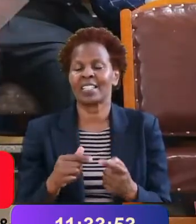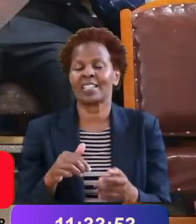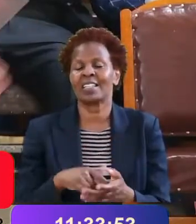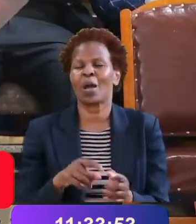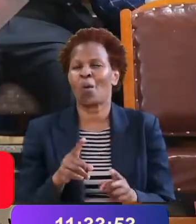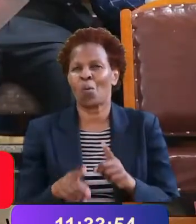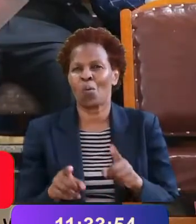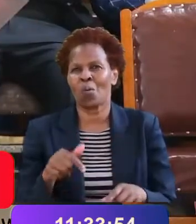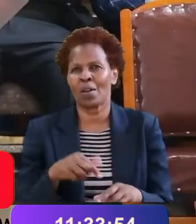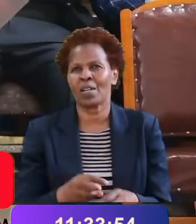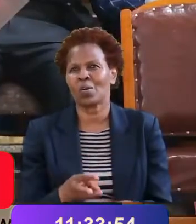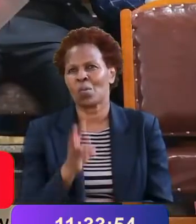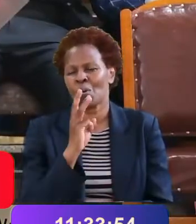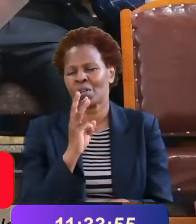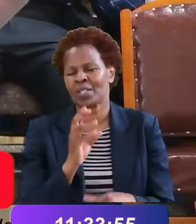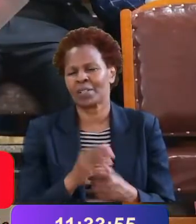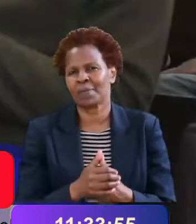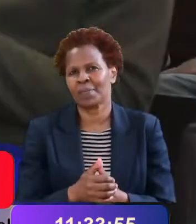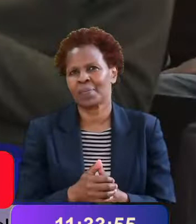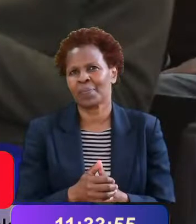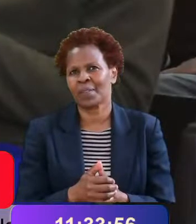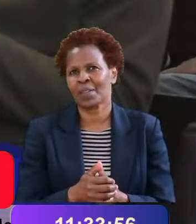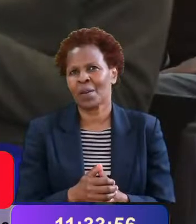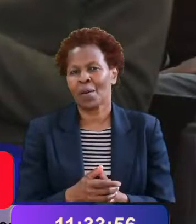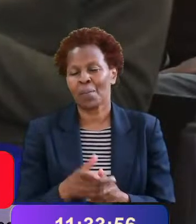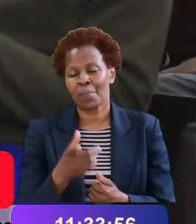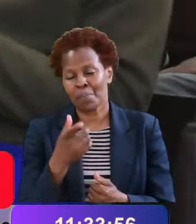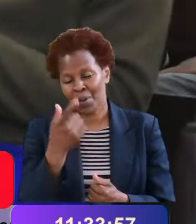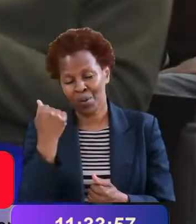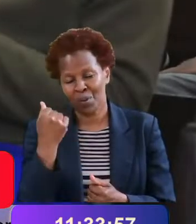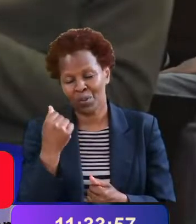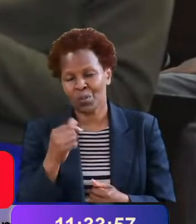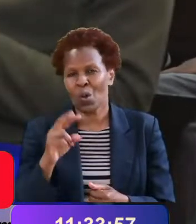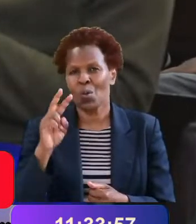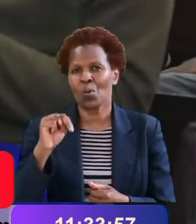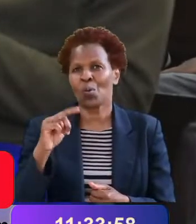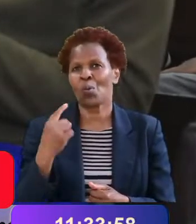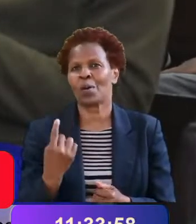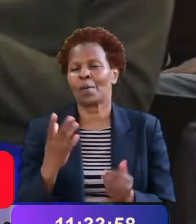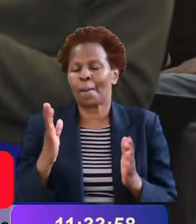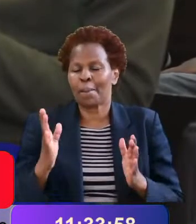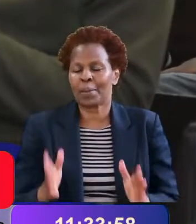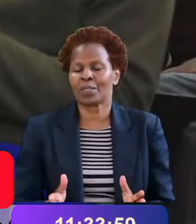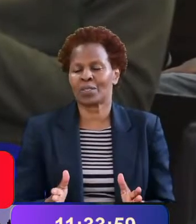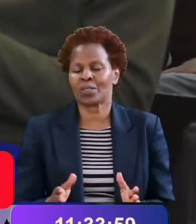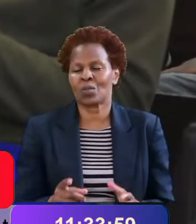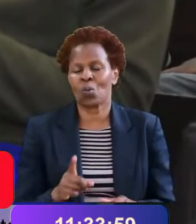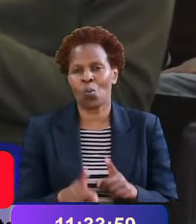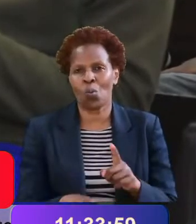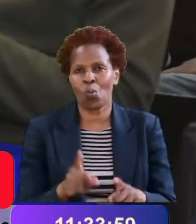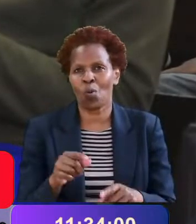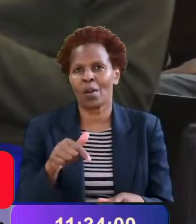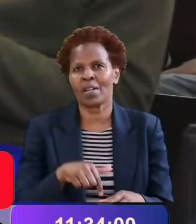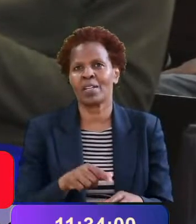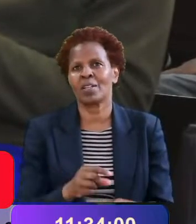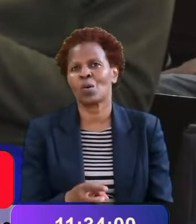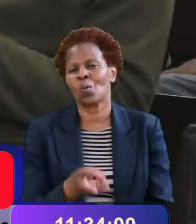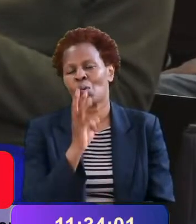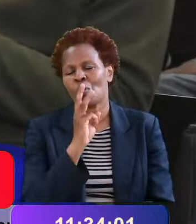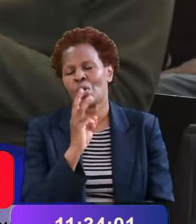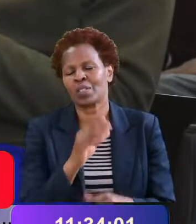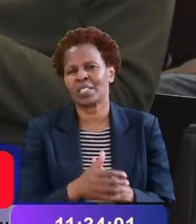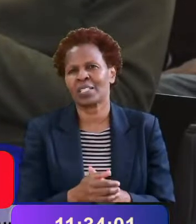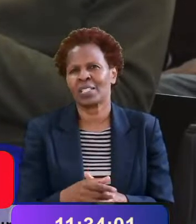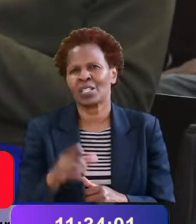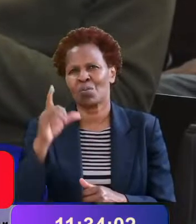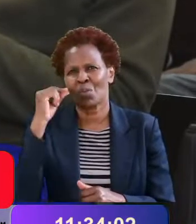it doesn't make sense. Kwa sababu hakuna mtu anatembea kwa maji. Wale wamefika, ukiingia swimming pool ama ukienda Mombasa, wale